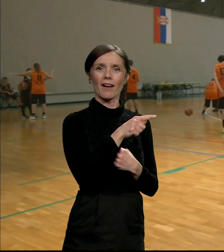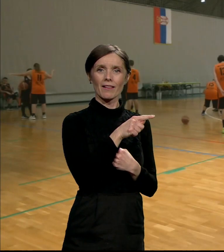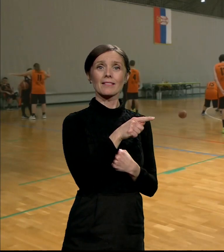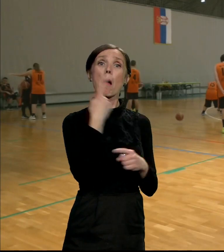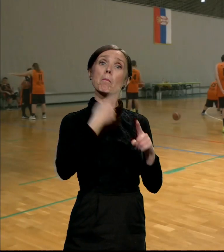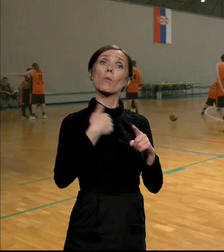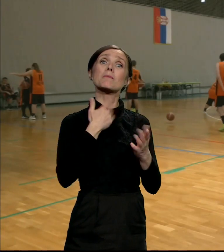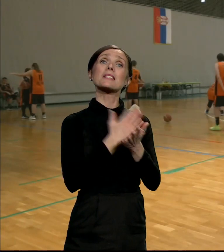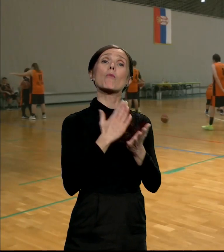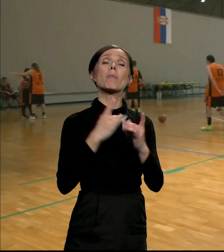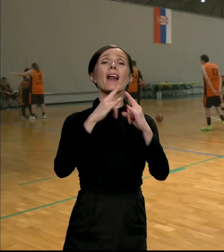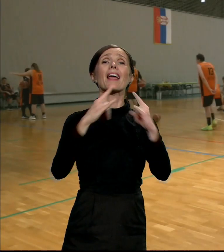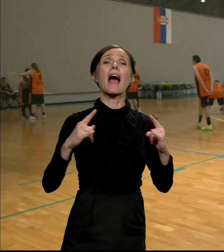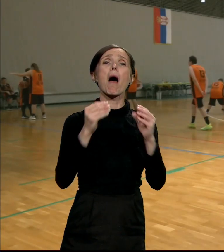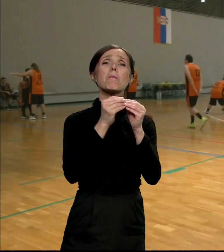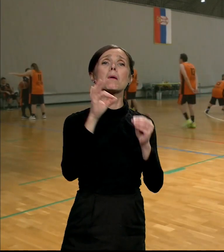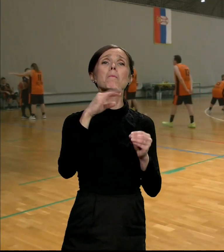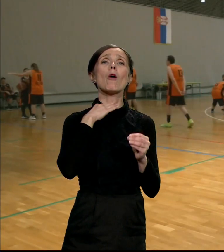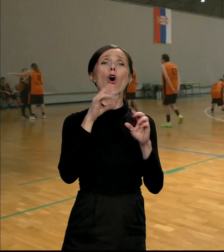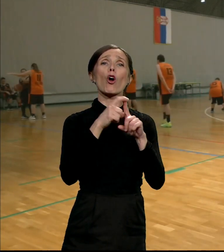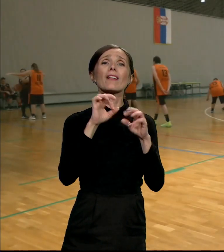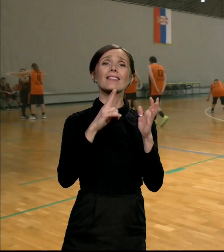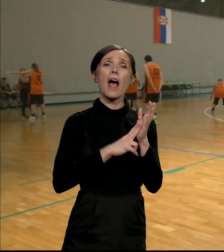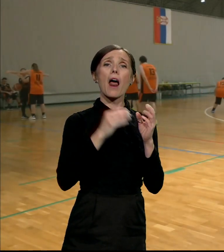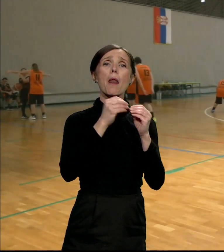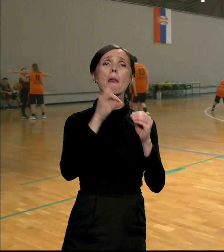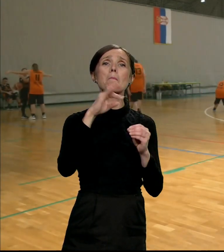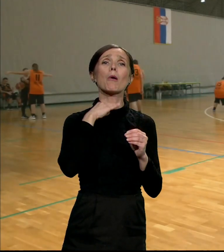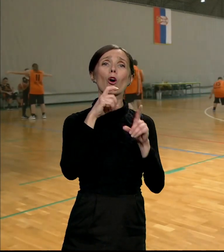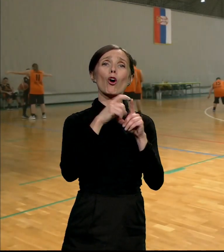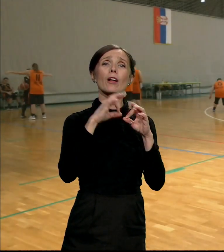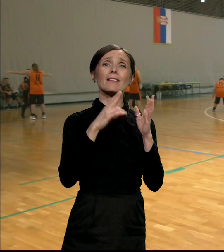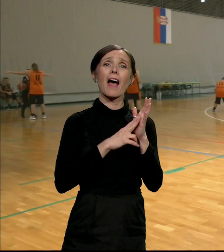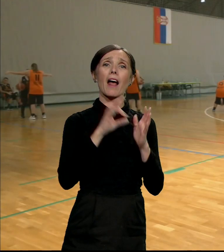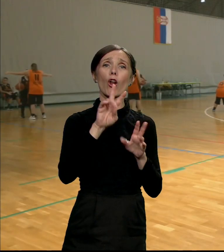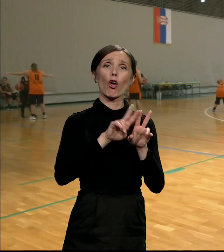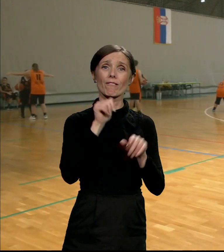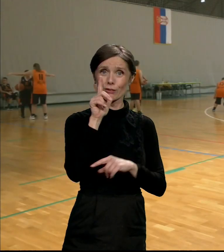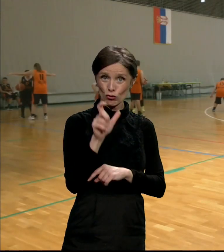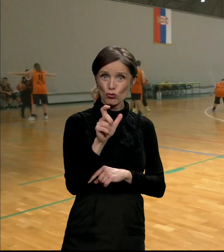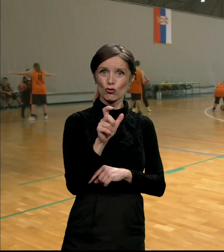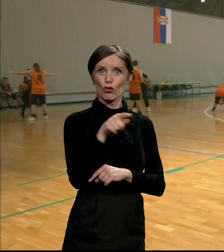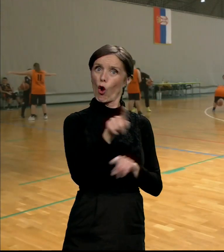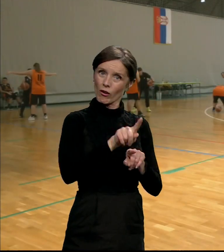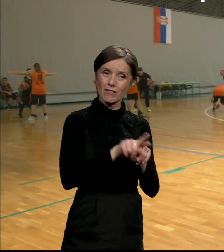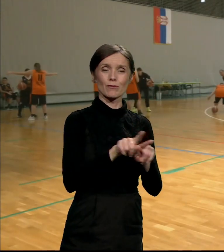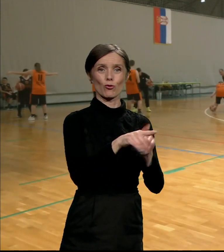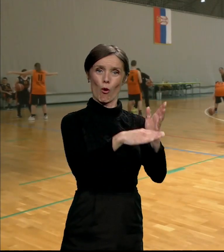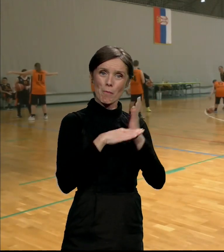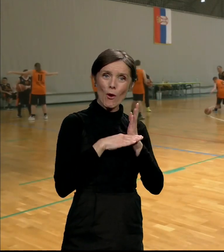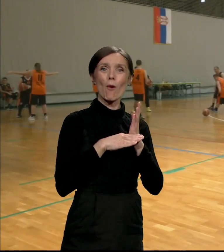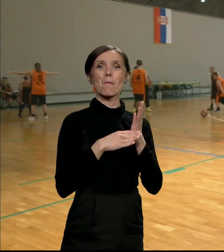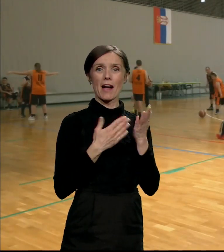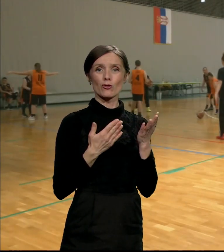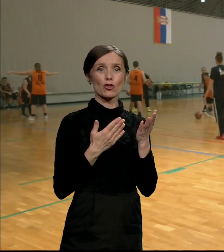i u kampu Bogdana Bogdanovića, koji nam pomaže i on. Tako da ovo što se